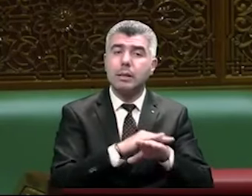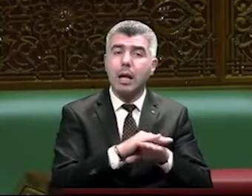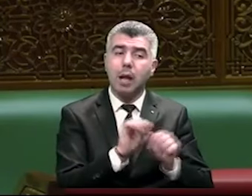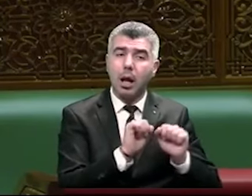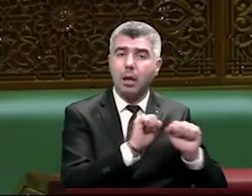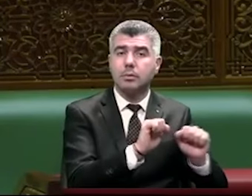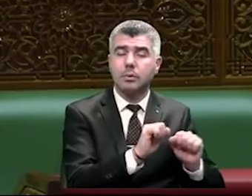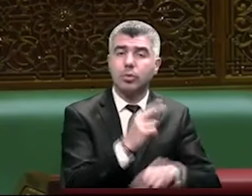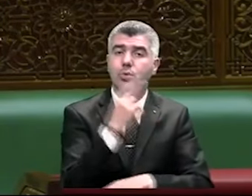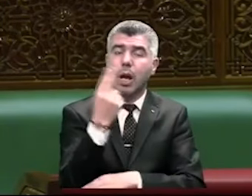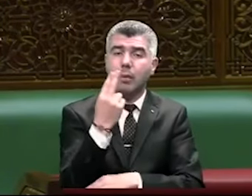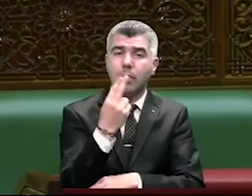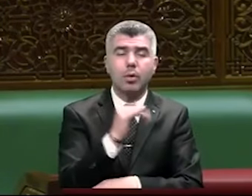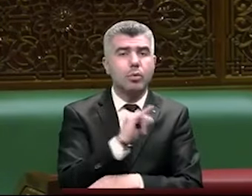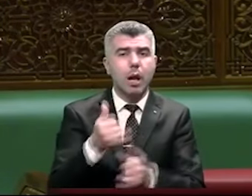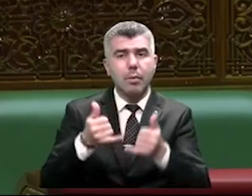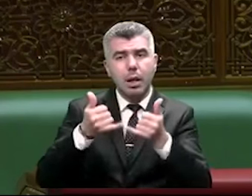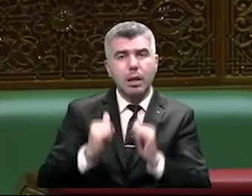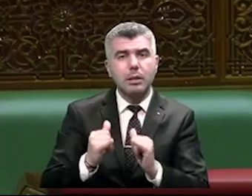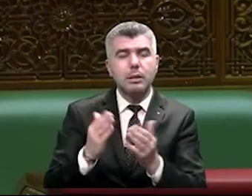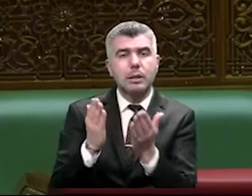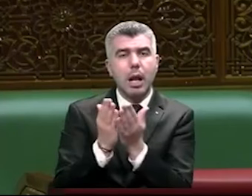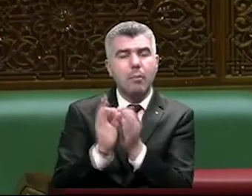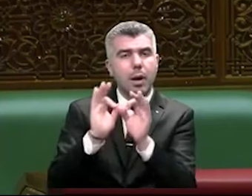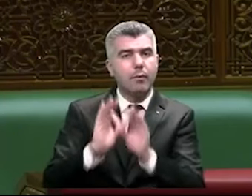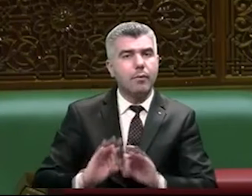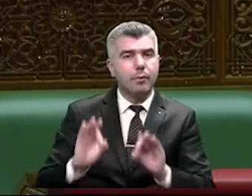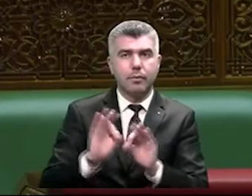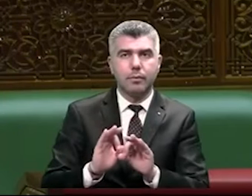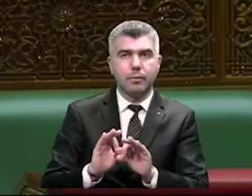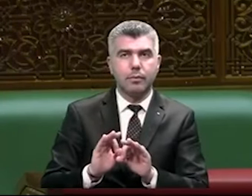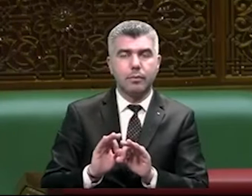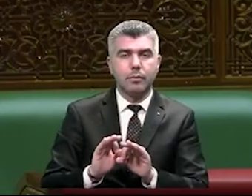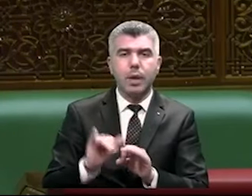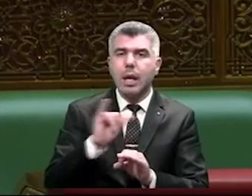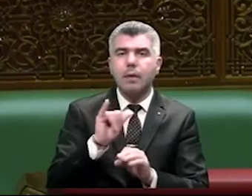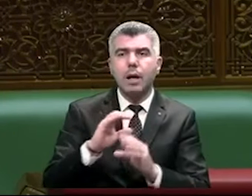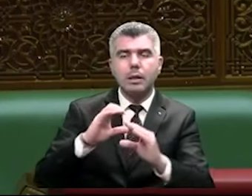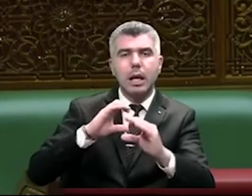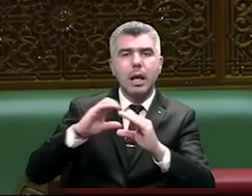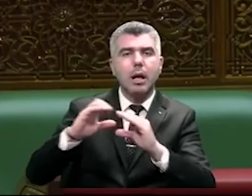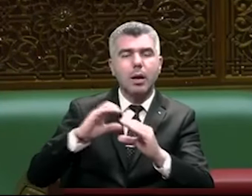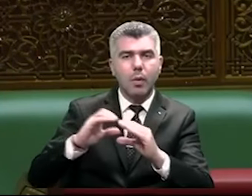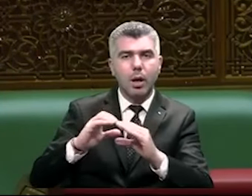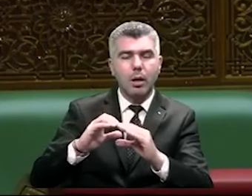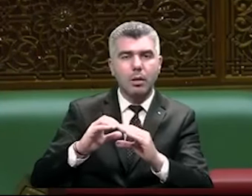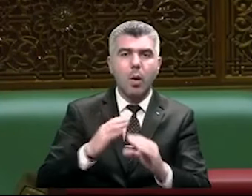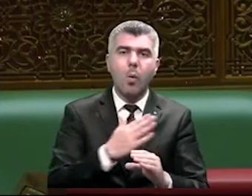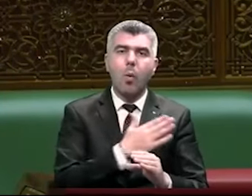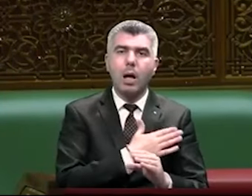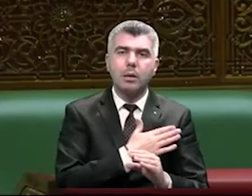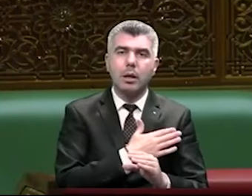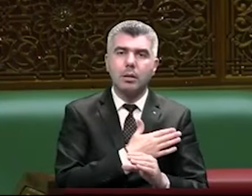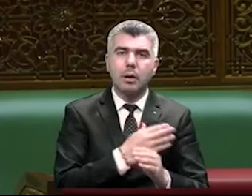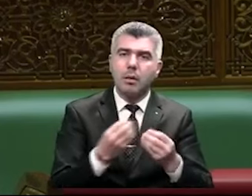القطاع ما عمركم جلست مع هذ الطلبه كفاش غادي يكون هذا الحوار من الحوار الوطني الحوار